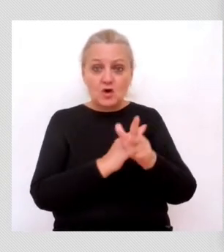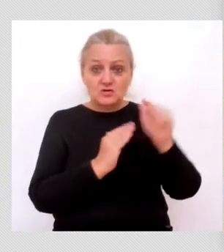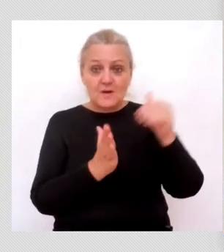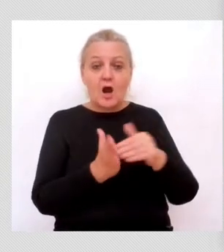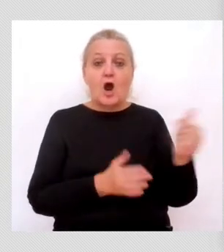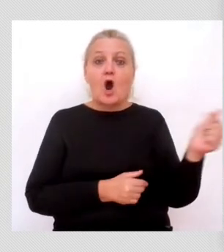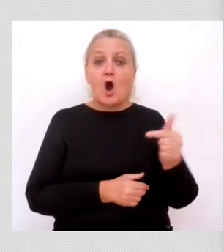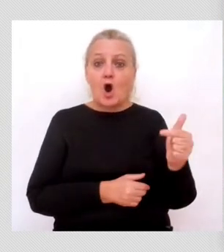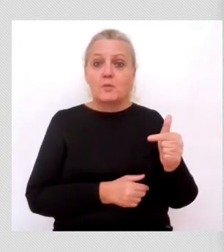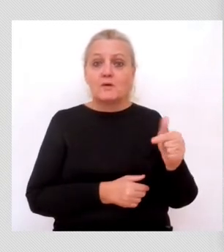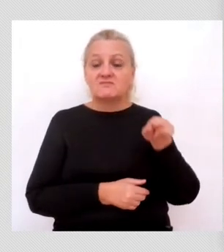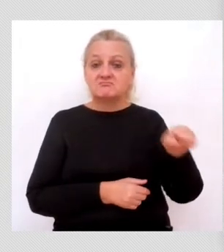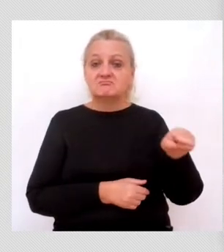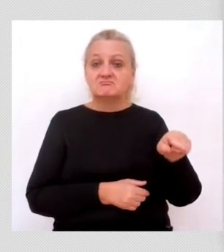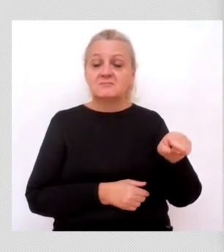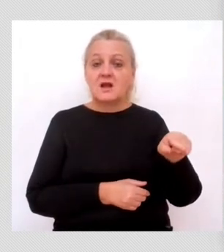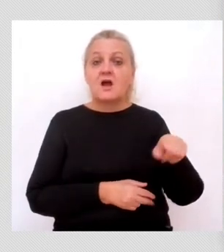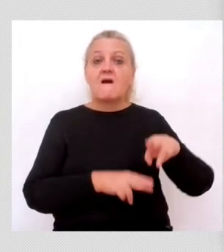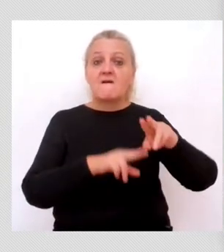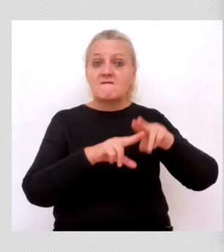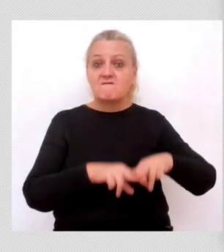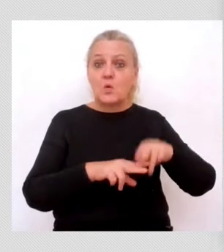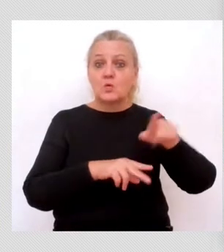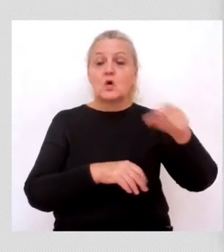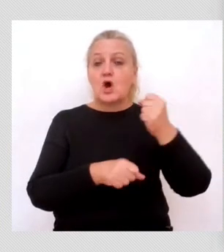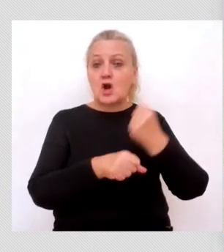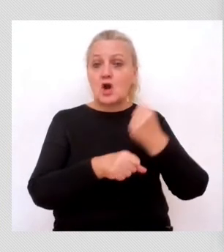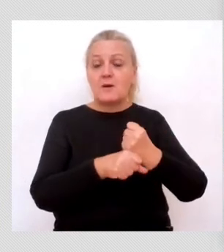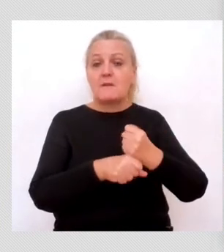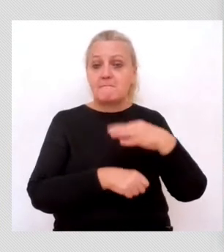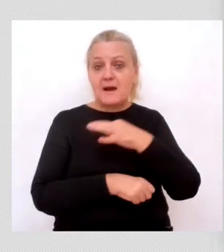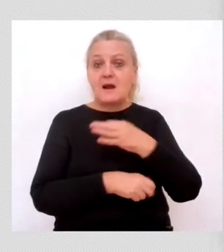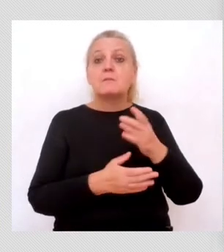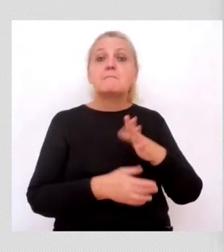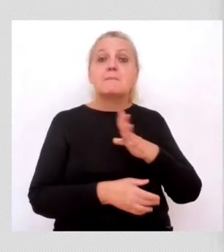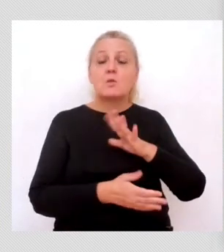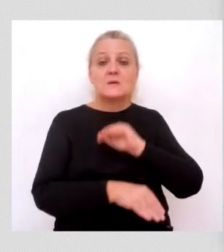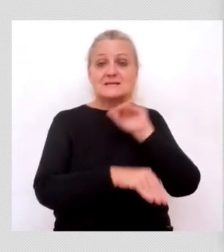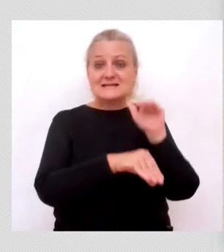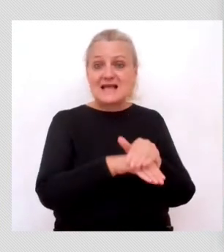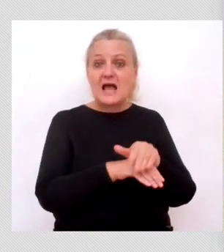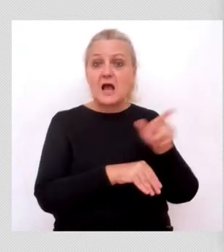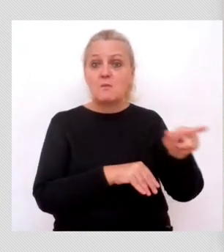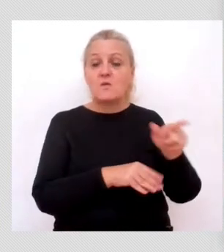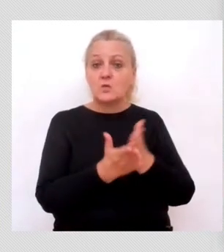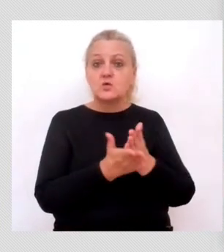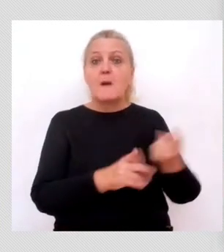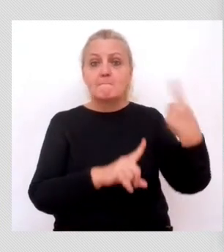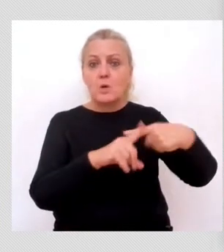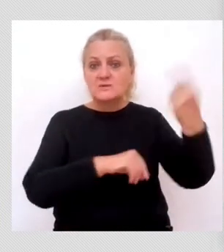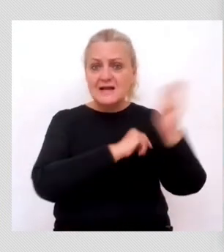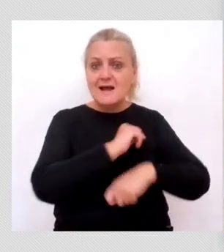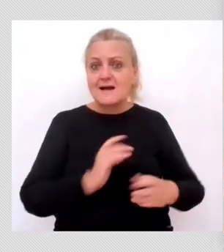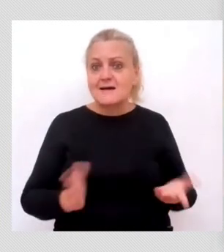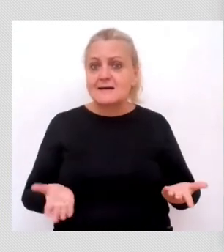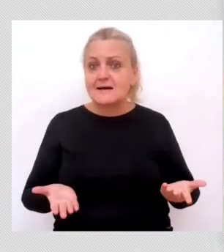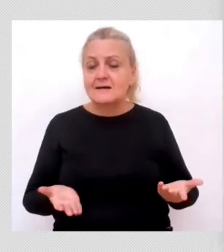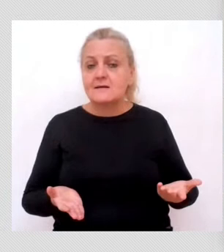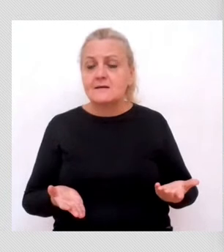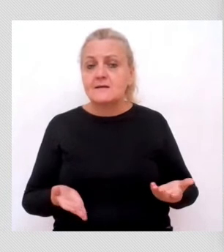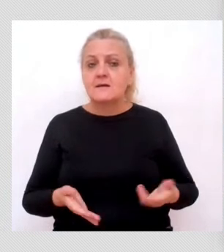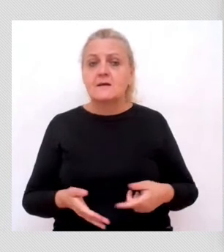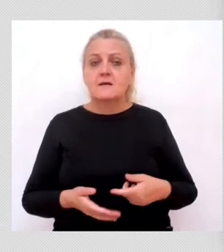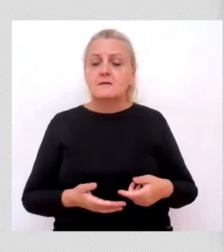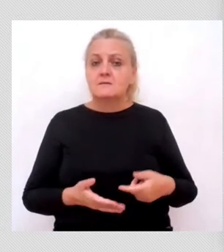obowiązkowe obciążenie funduszu wyborczego partii, która zamawiała tą usługę, plus kara. Faktem jest, że kar